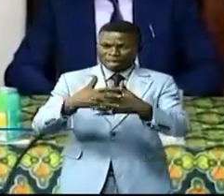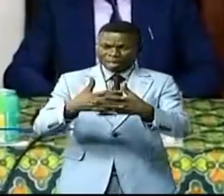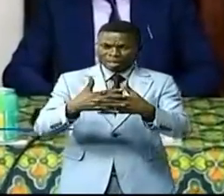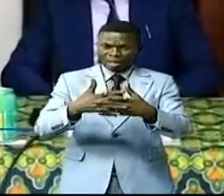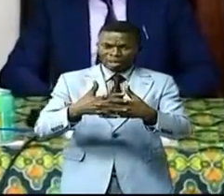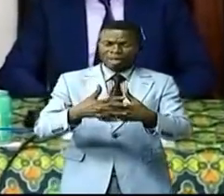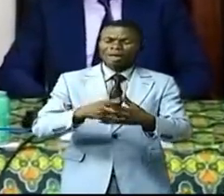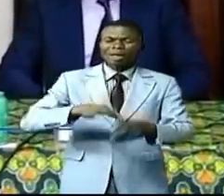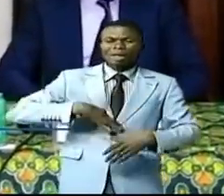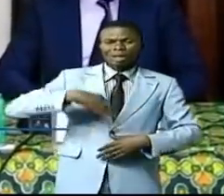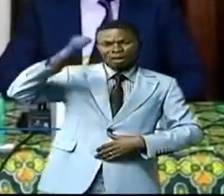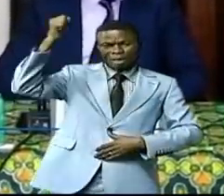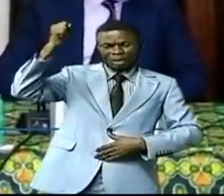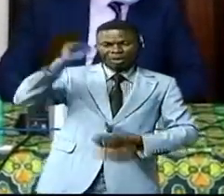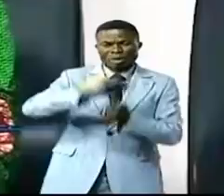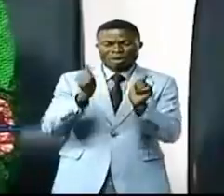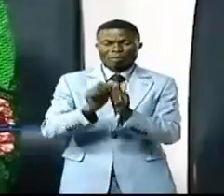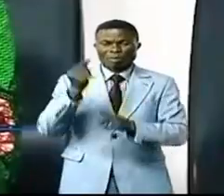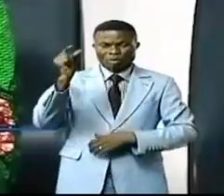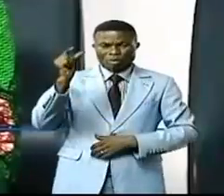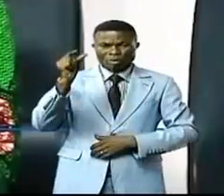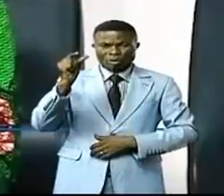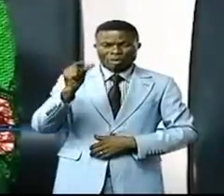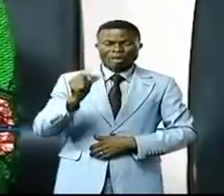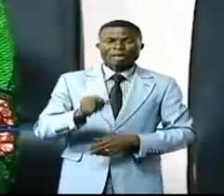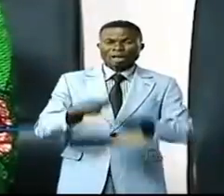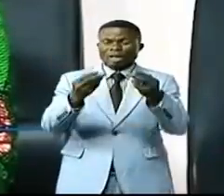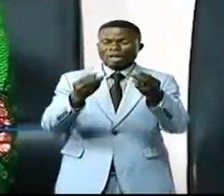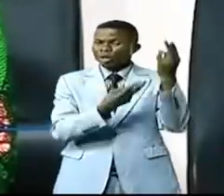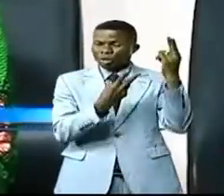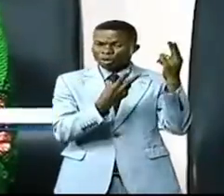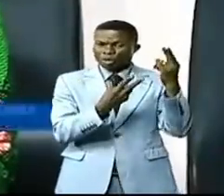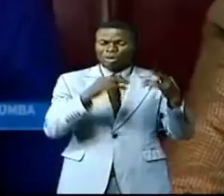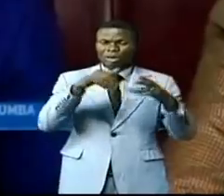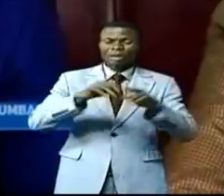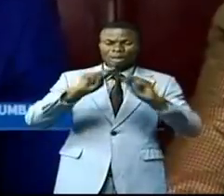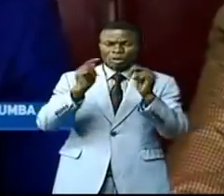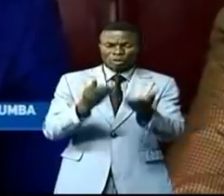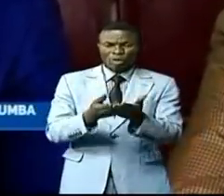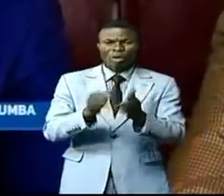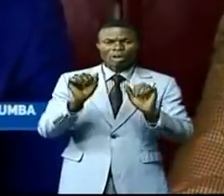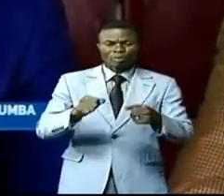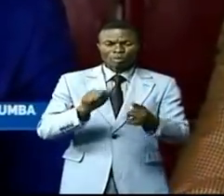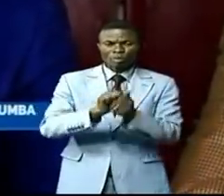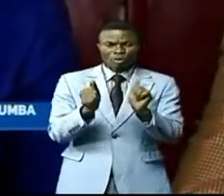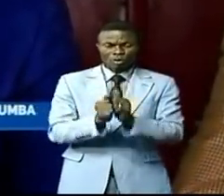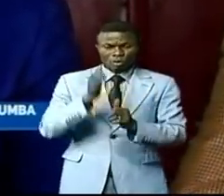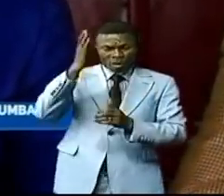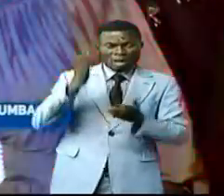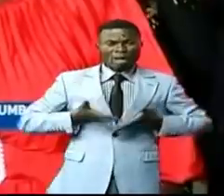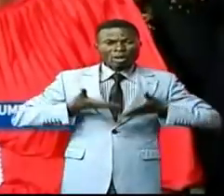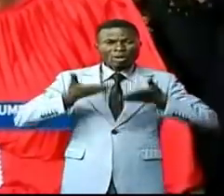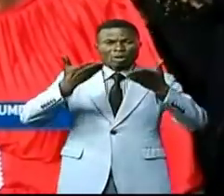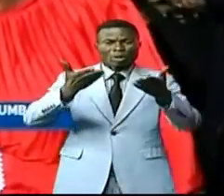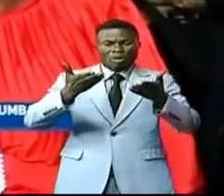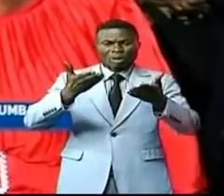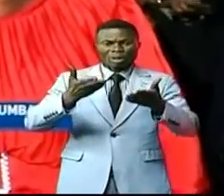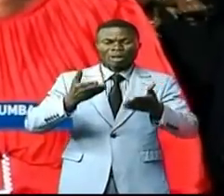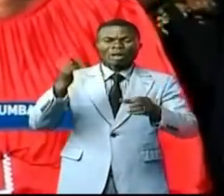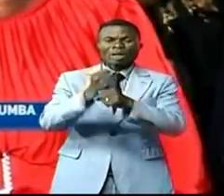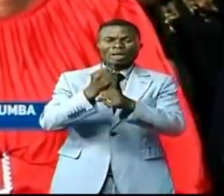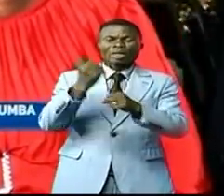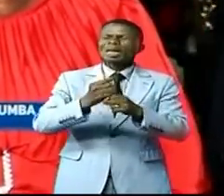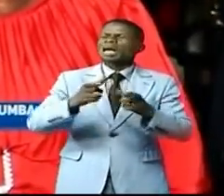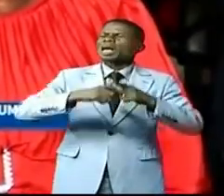pari gagné dans le secteur de mines. Les avoirs valorisés au sein de AGN peuvent être ultérieurement proposés à des plus grands opérateurs